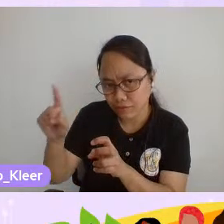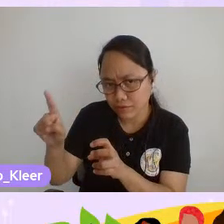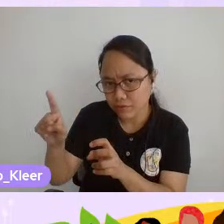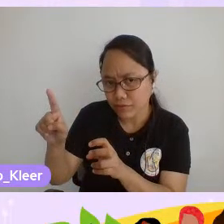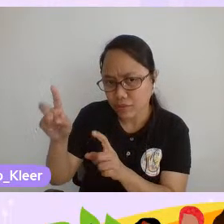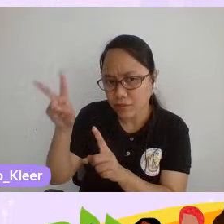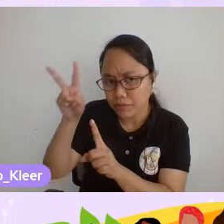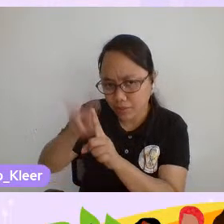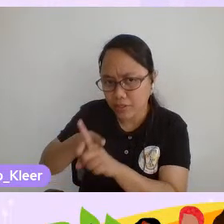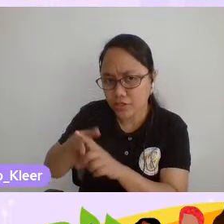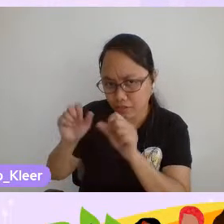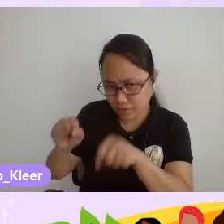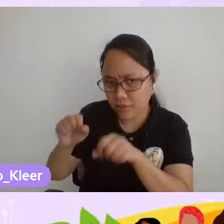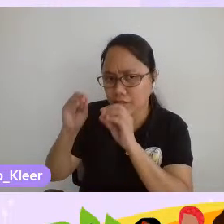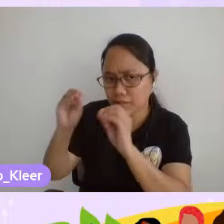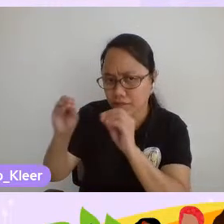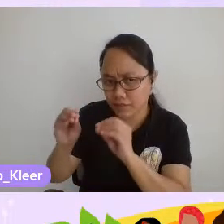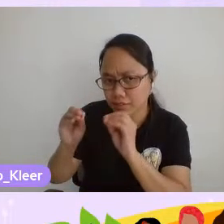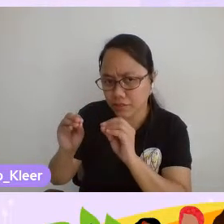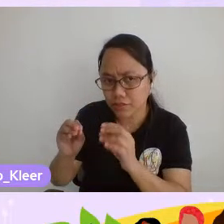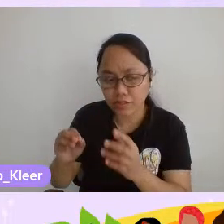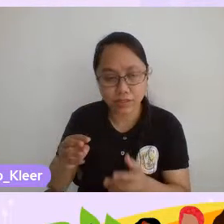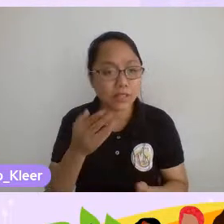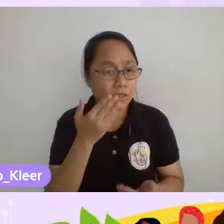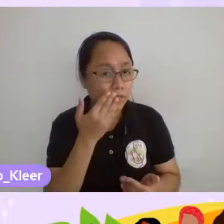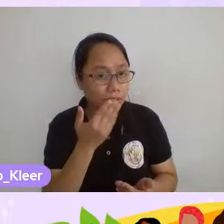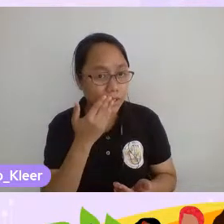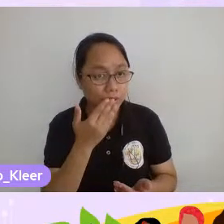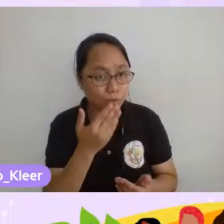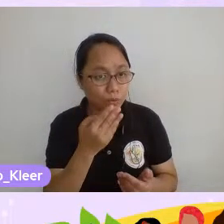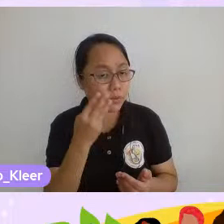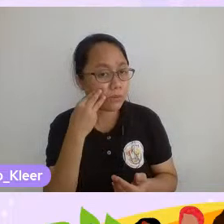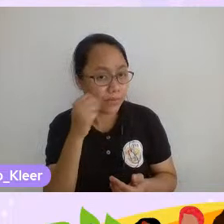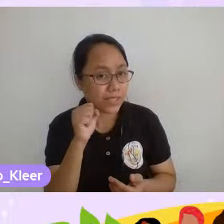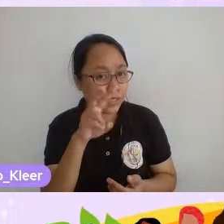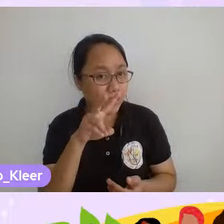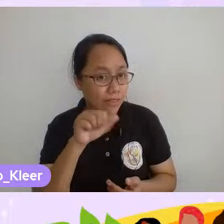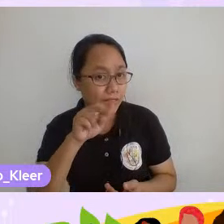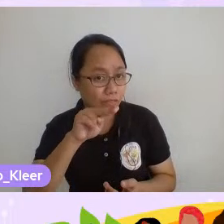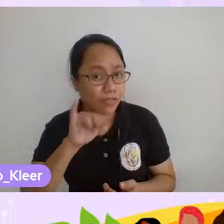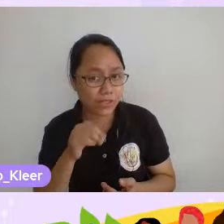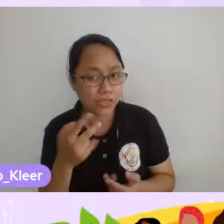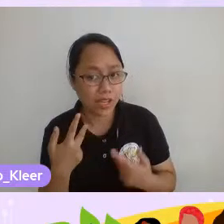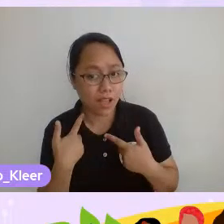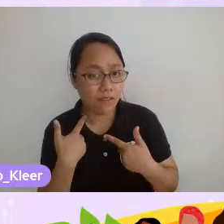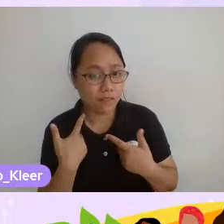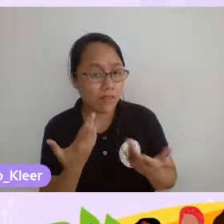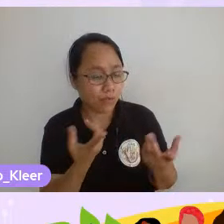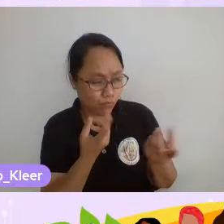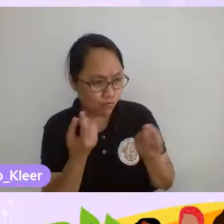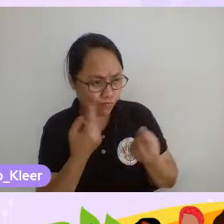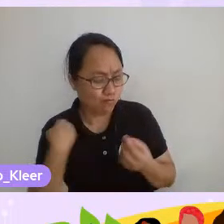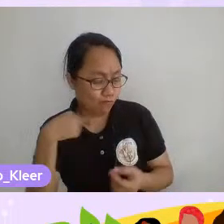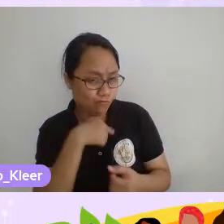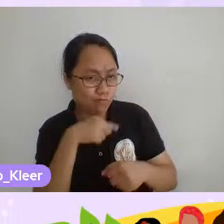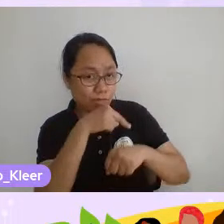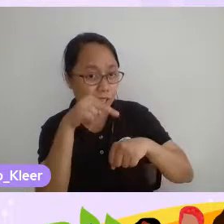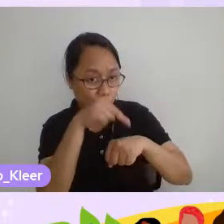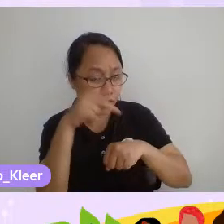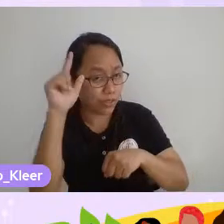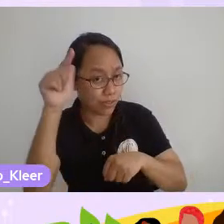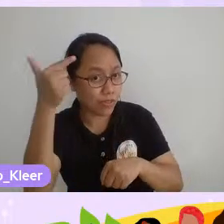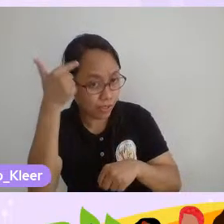po ng TESDA. And thank you din po Miss Vange na meron naman po talagang ginagawa ang ating mga national government agencies and